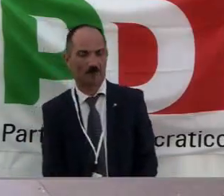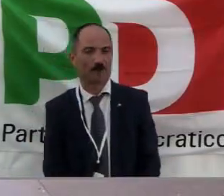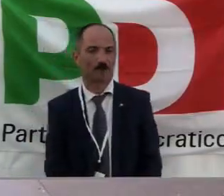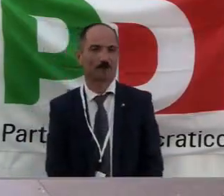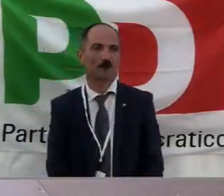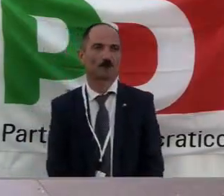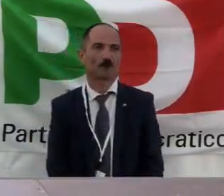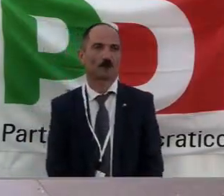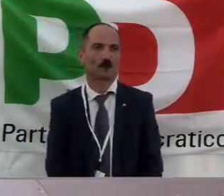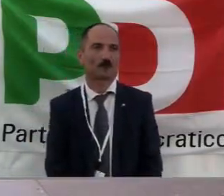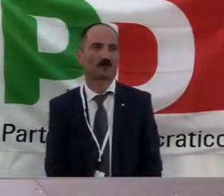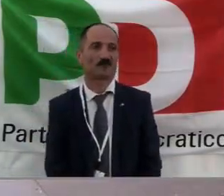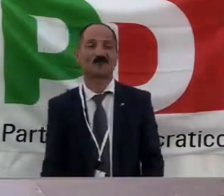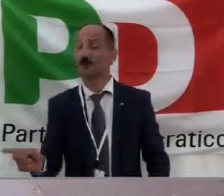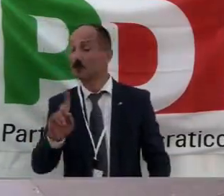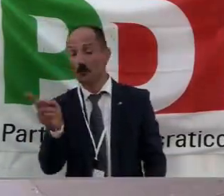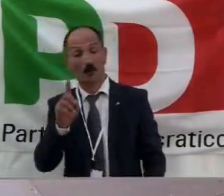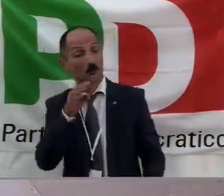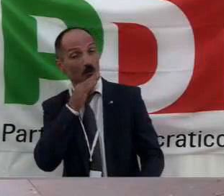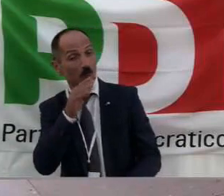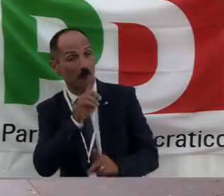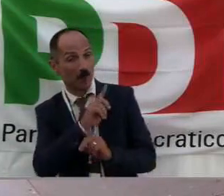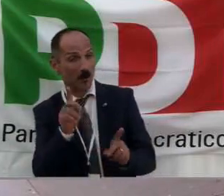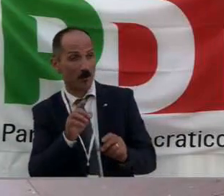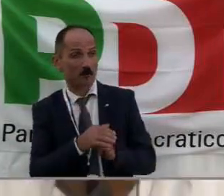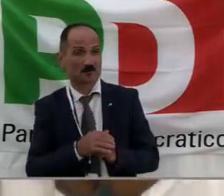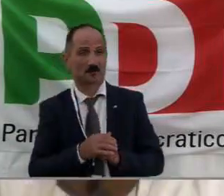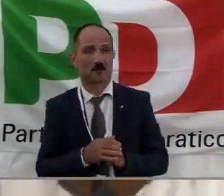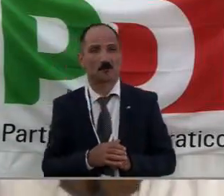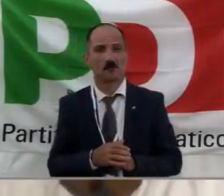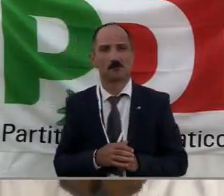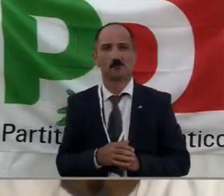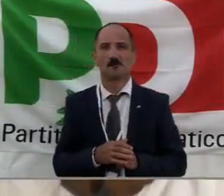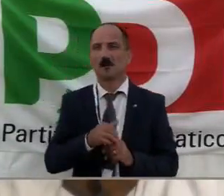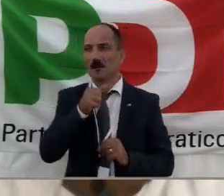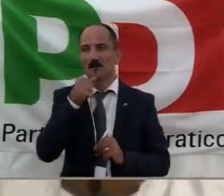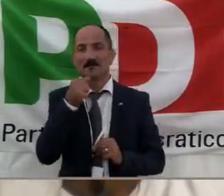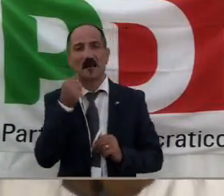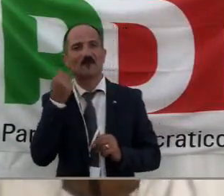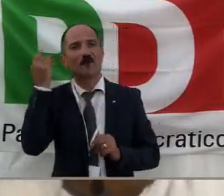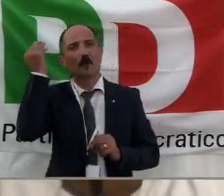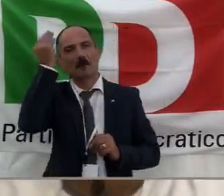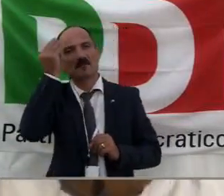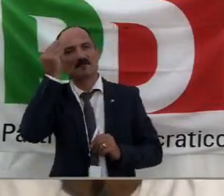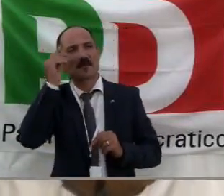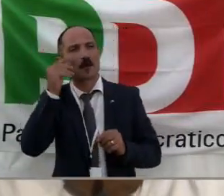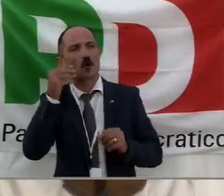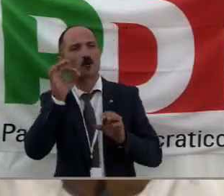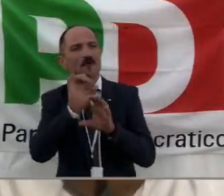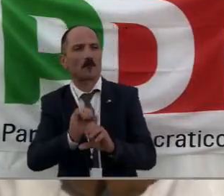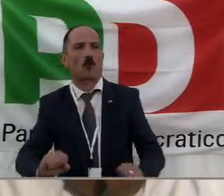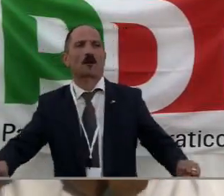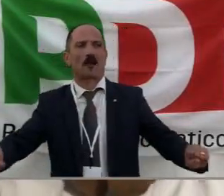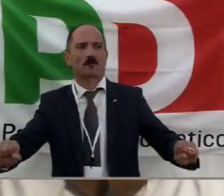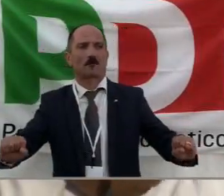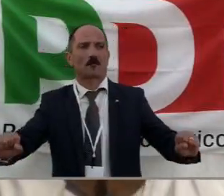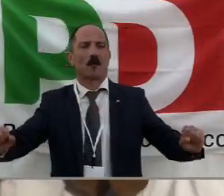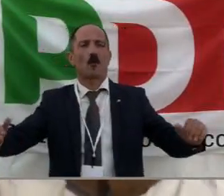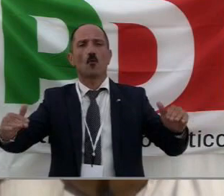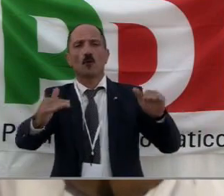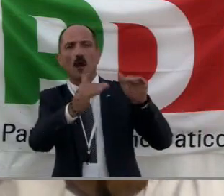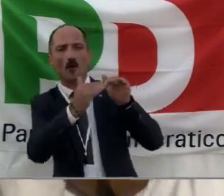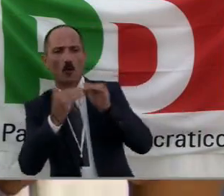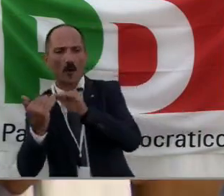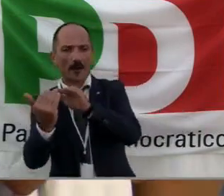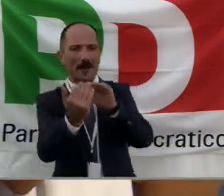Ve lo dico io, non basta. Serve un nuovo pensiero democratico, una coerenza